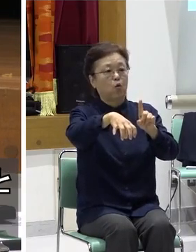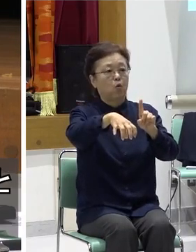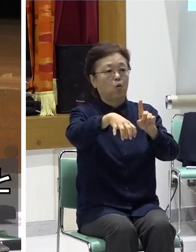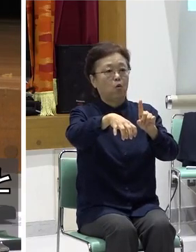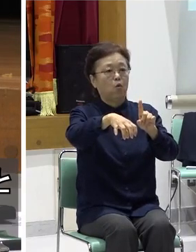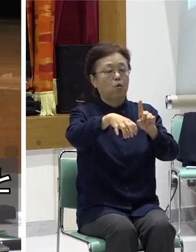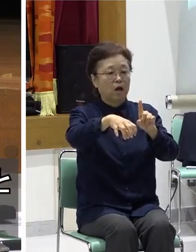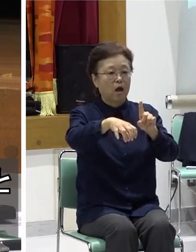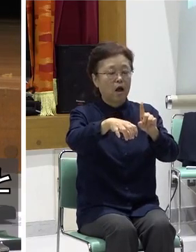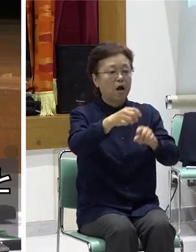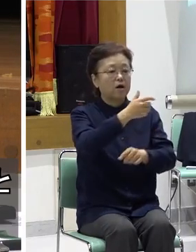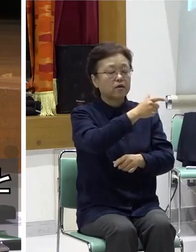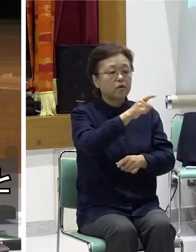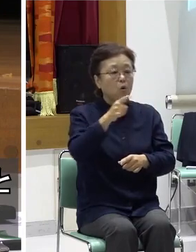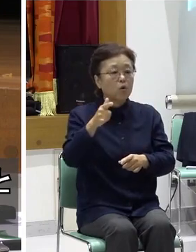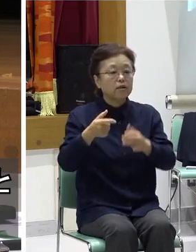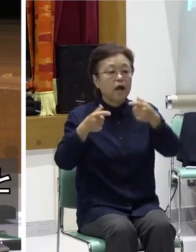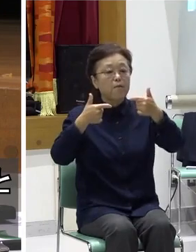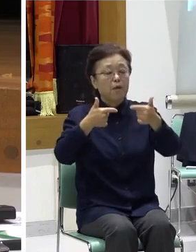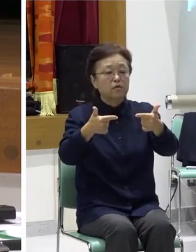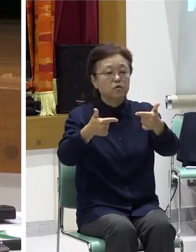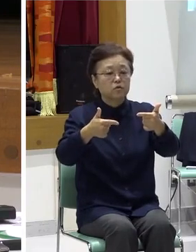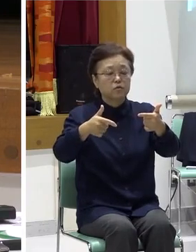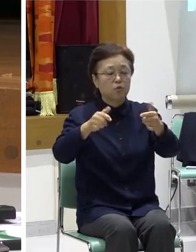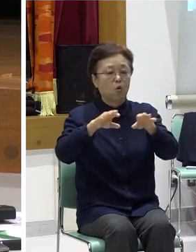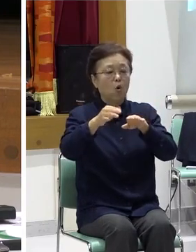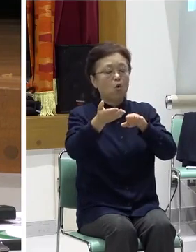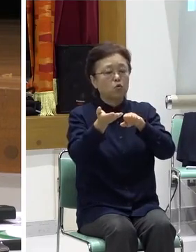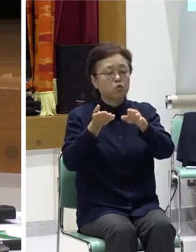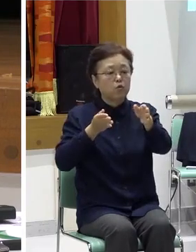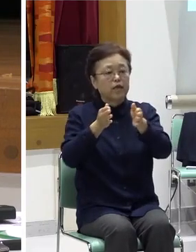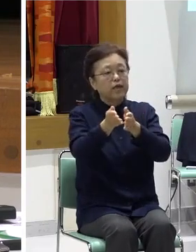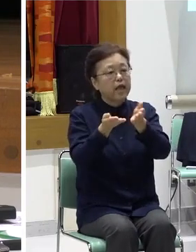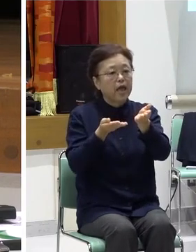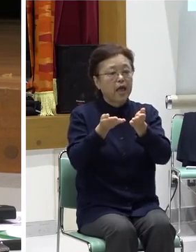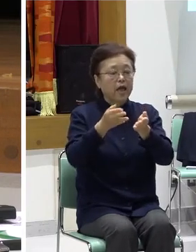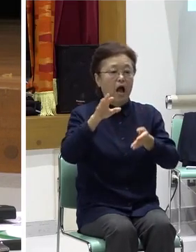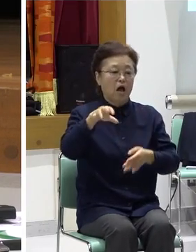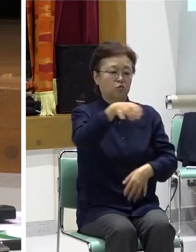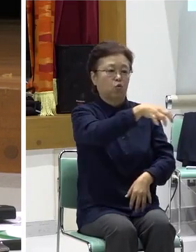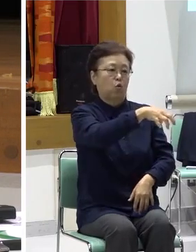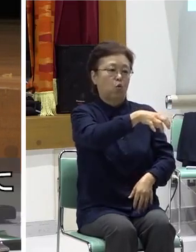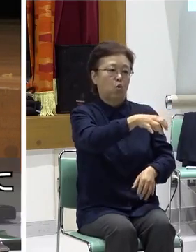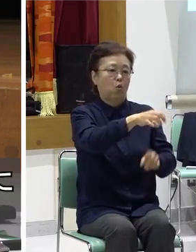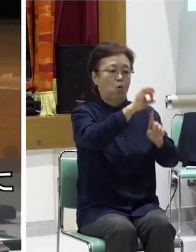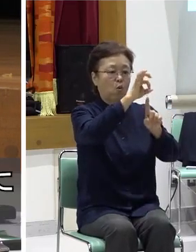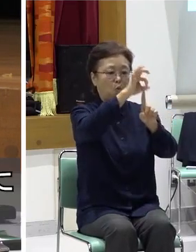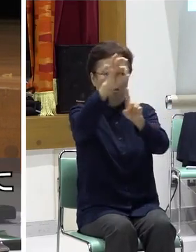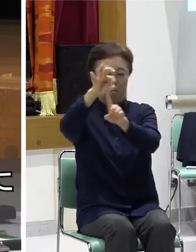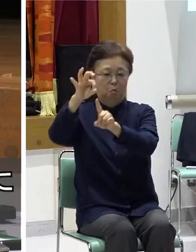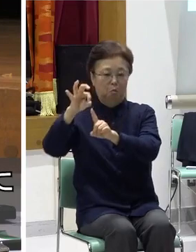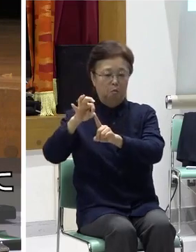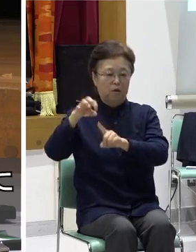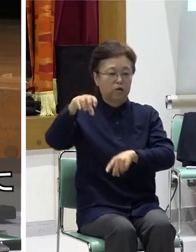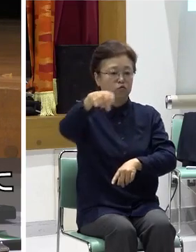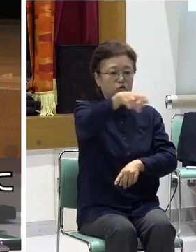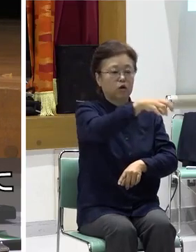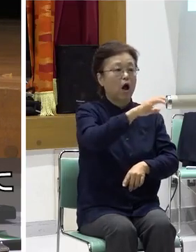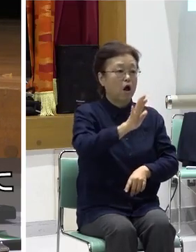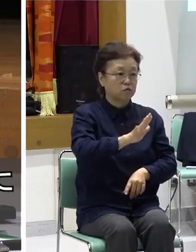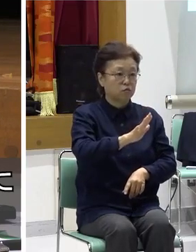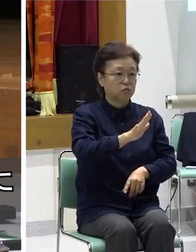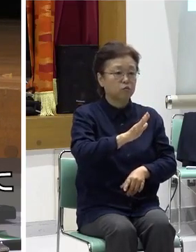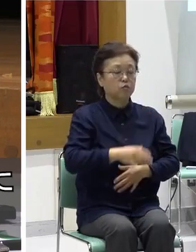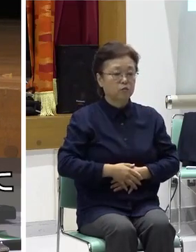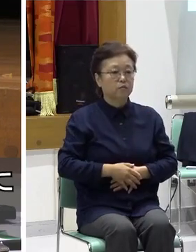が乗り入れしているところってあるかと思うんです。で、もうここで乗るんだっていうところで慣れてても、やっぱり違う系統が来た